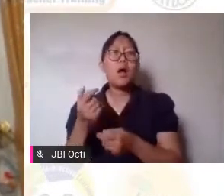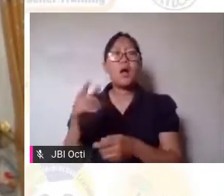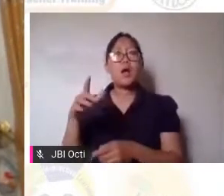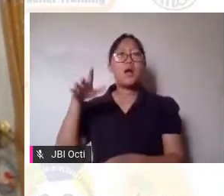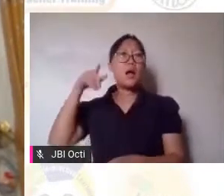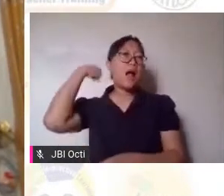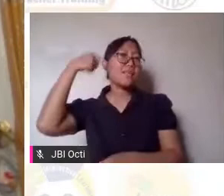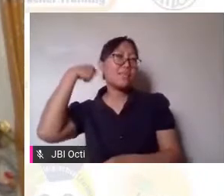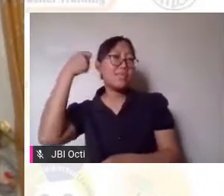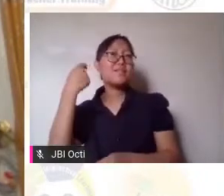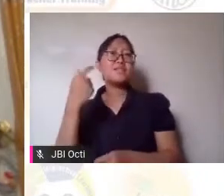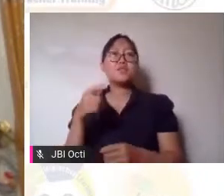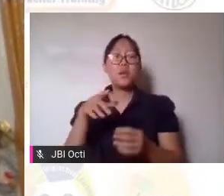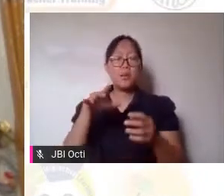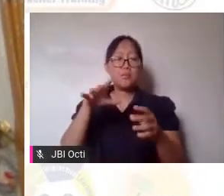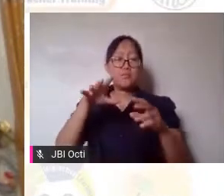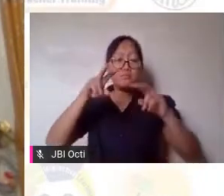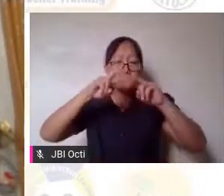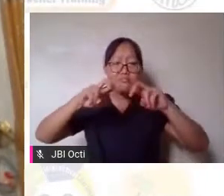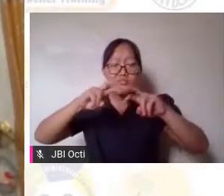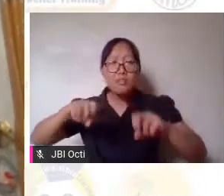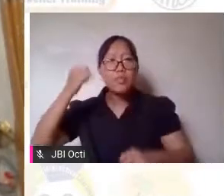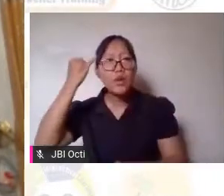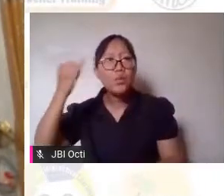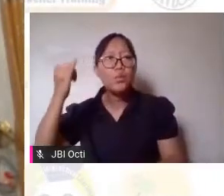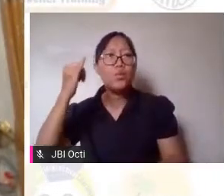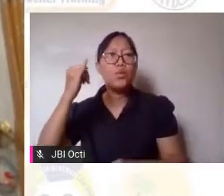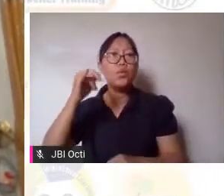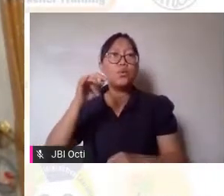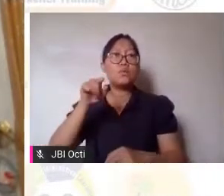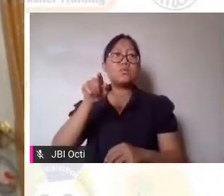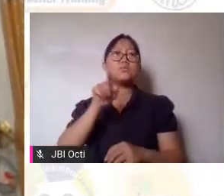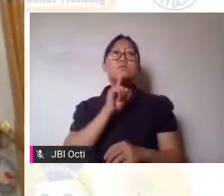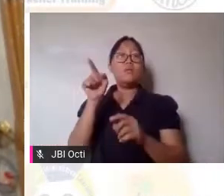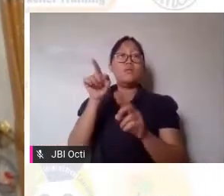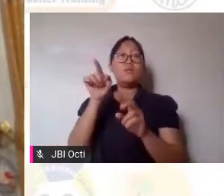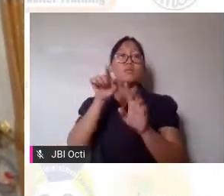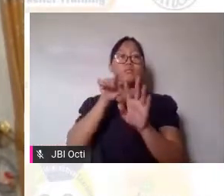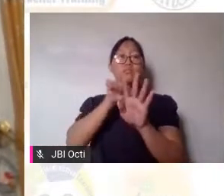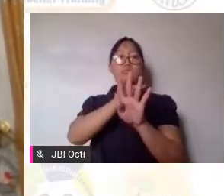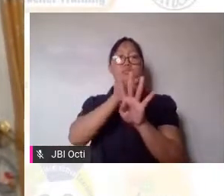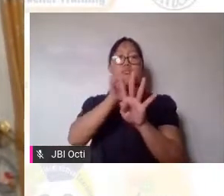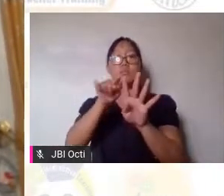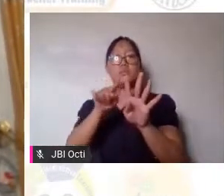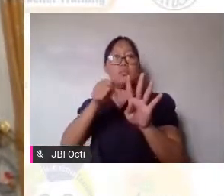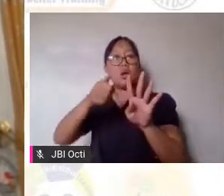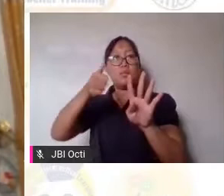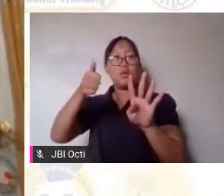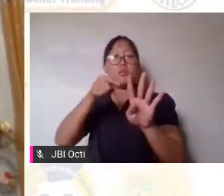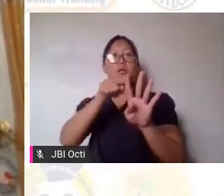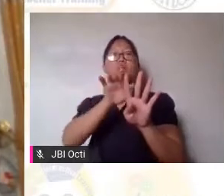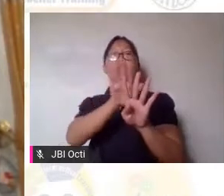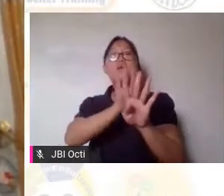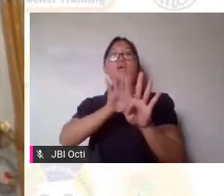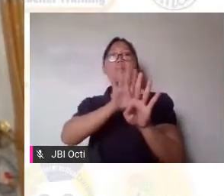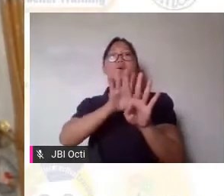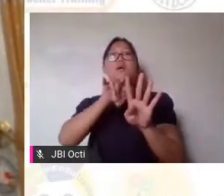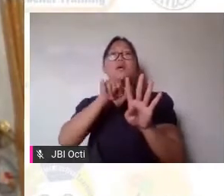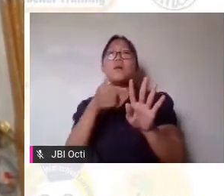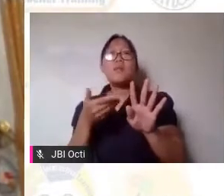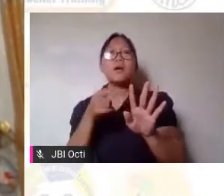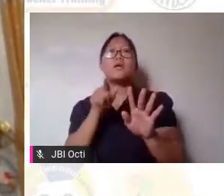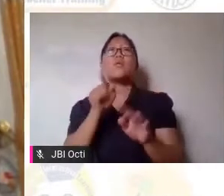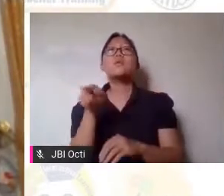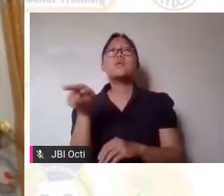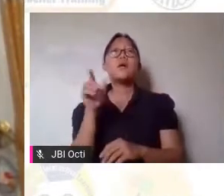ya. Mereka ketika setelah sukses kita bisa menikmati kehidupan kita menjadi lebih baik ya oleh karya-karya mereka.